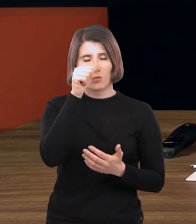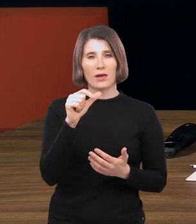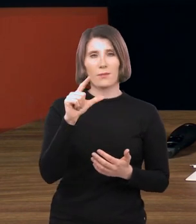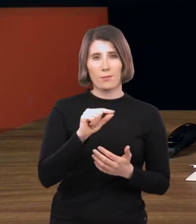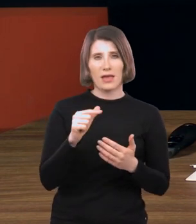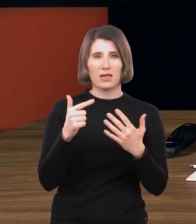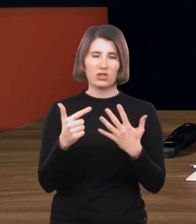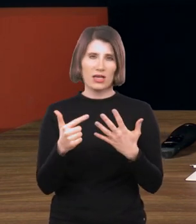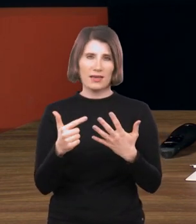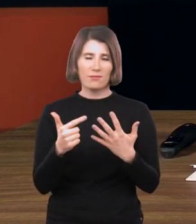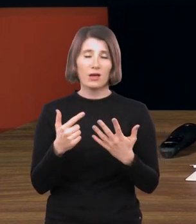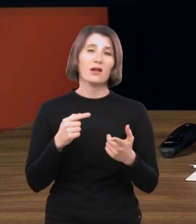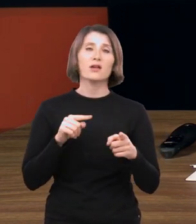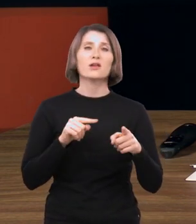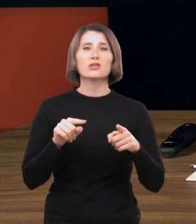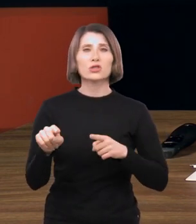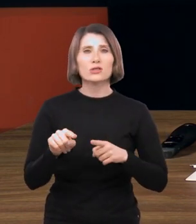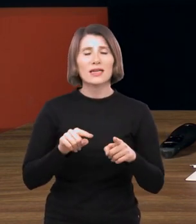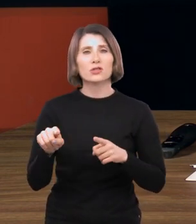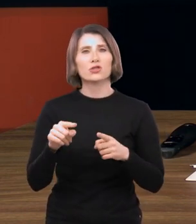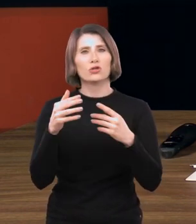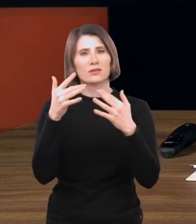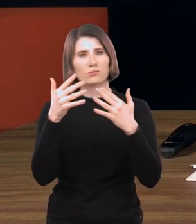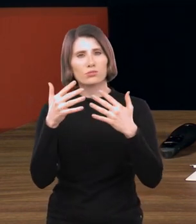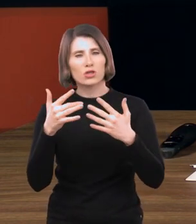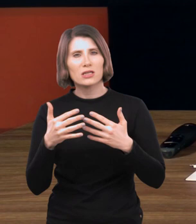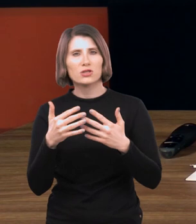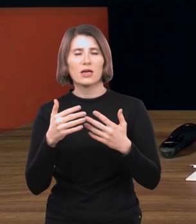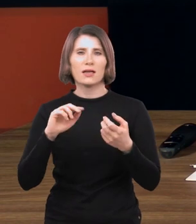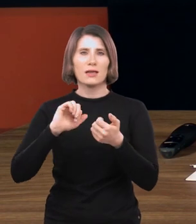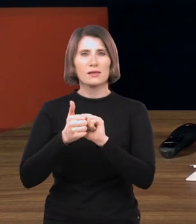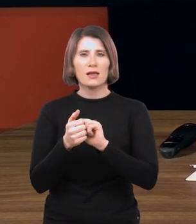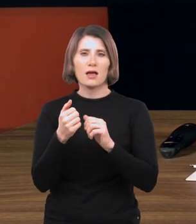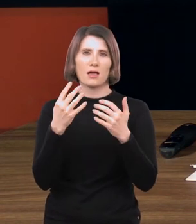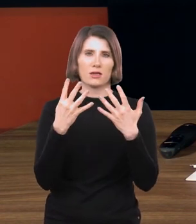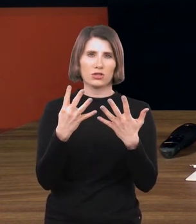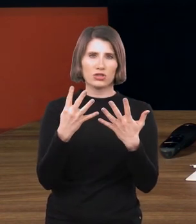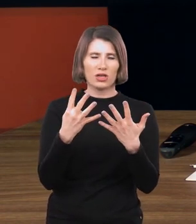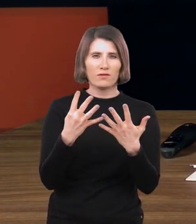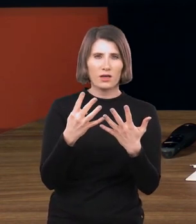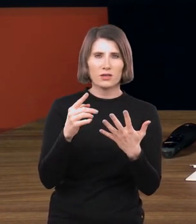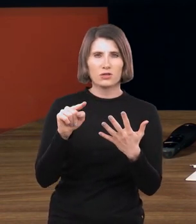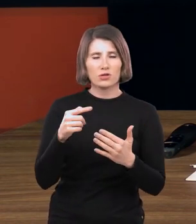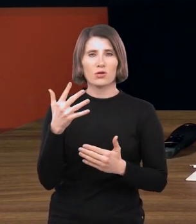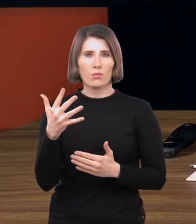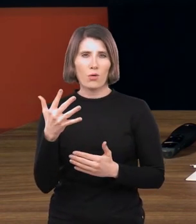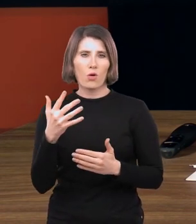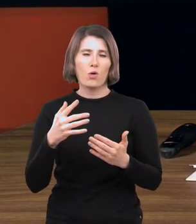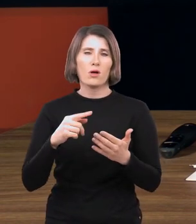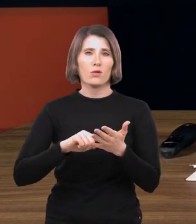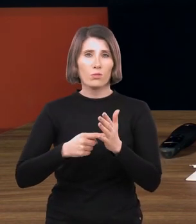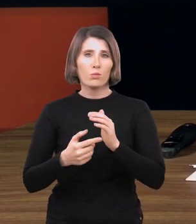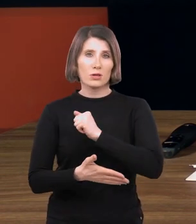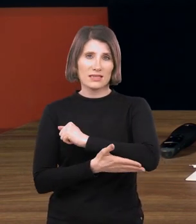waga P7, która jest przeliczana 9,5 raza podstawowej subwencji, więc proszę sobie